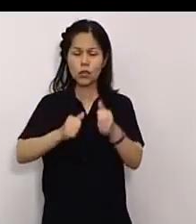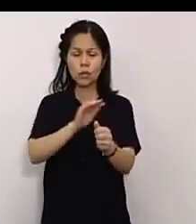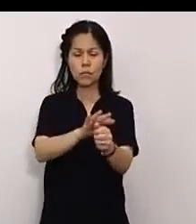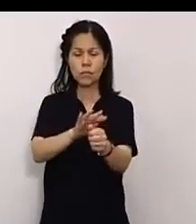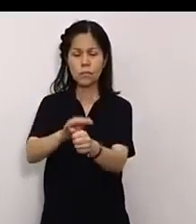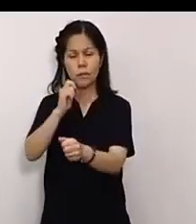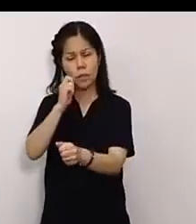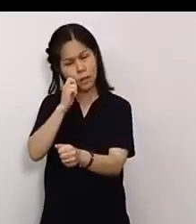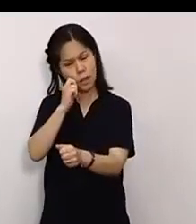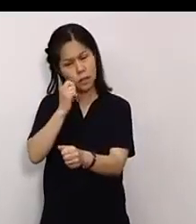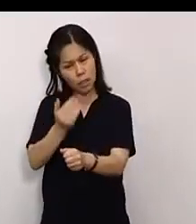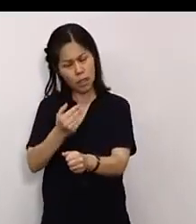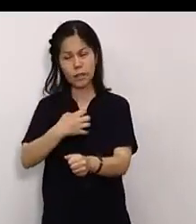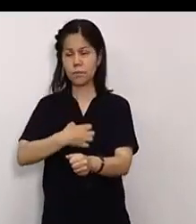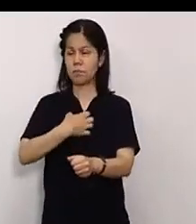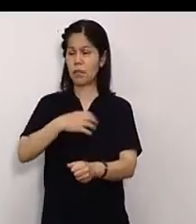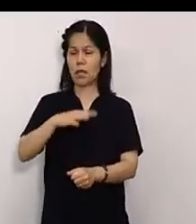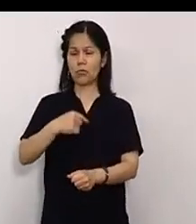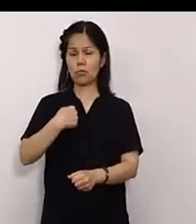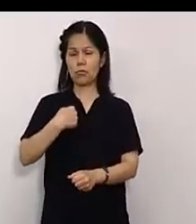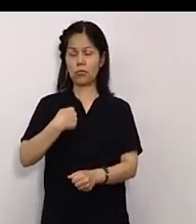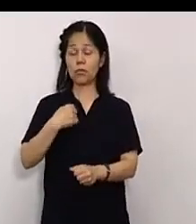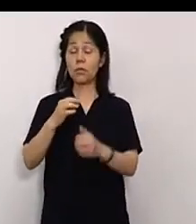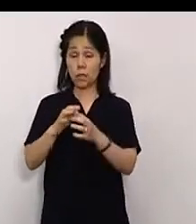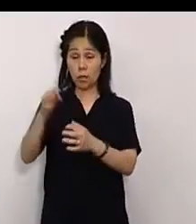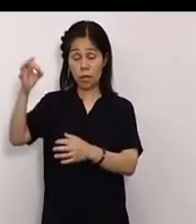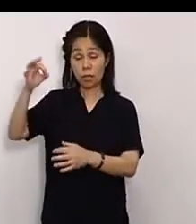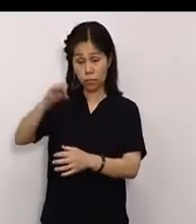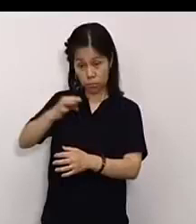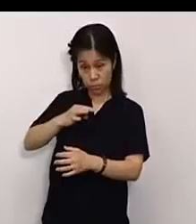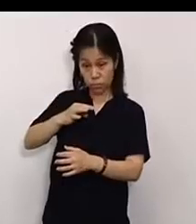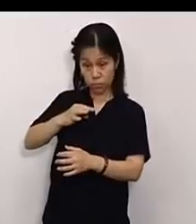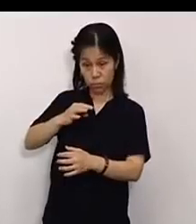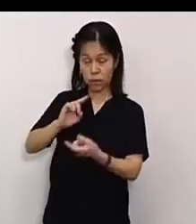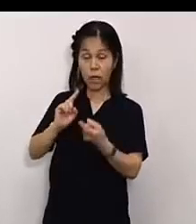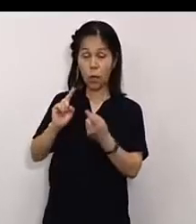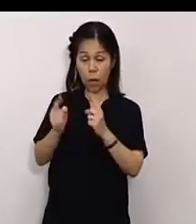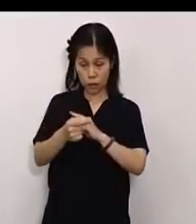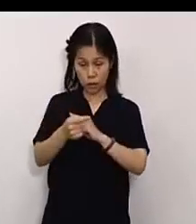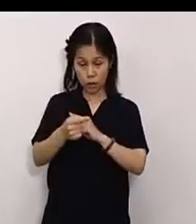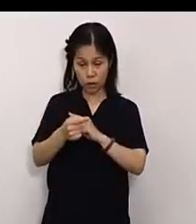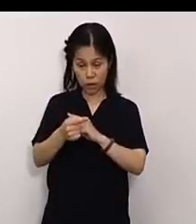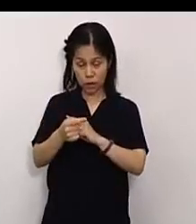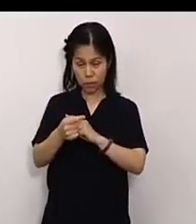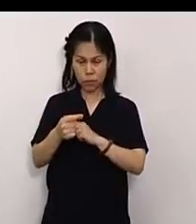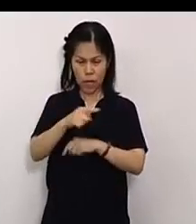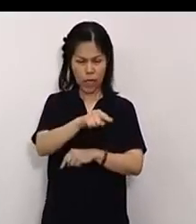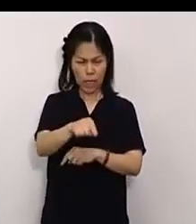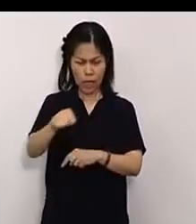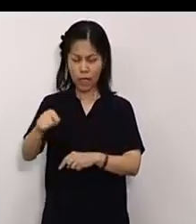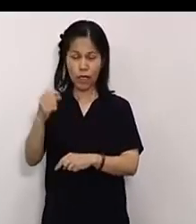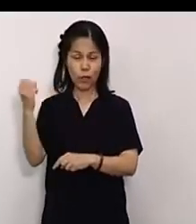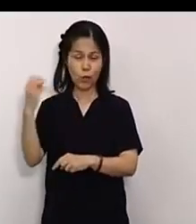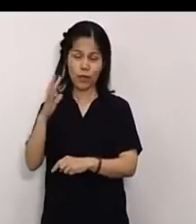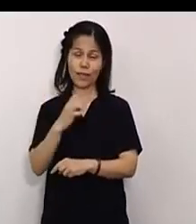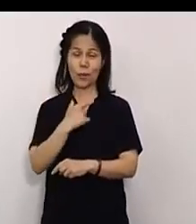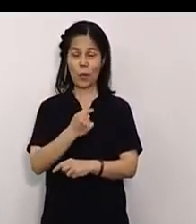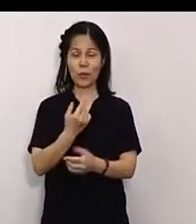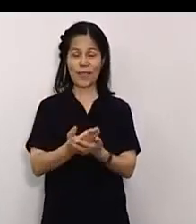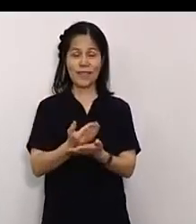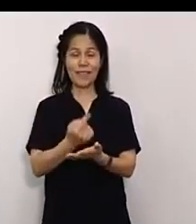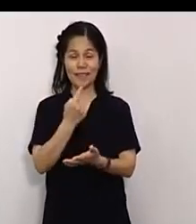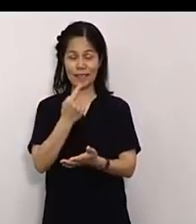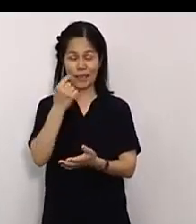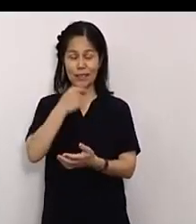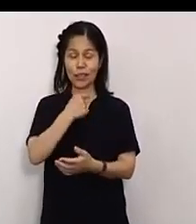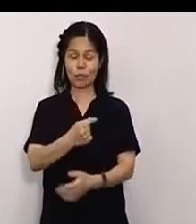からあのお金を、支援して代わりに口も出さないでもらいたいなというのが本音です、 うん、 私たちの